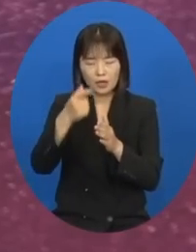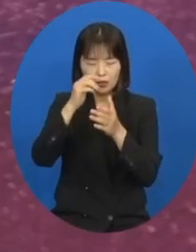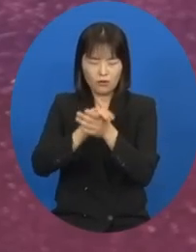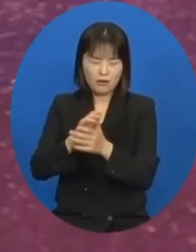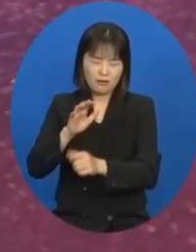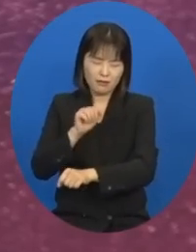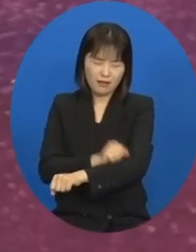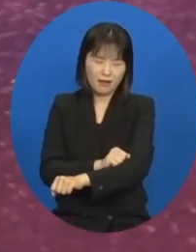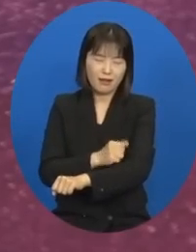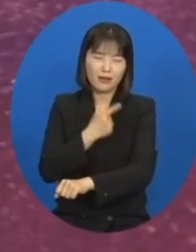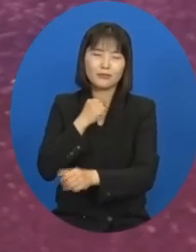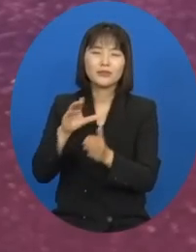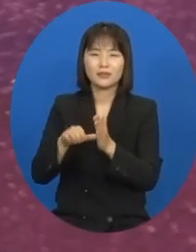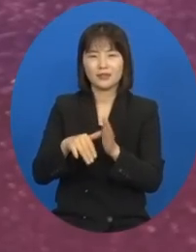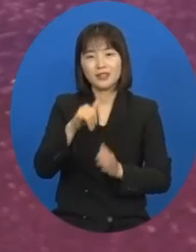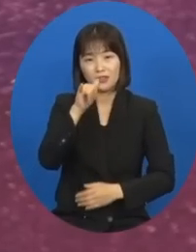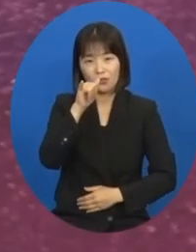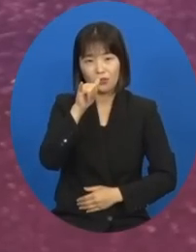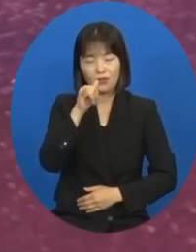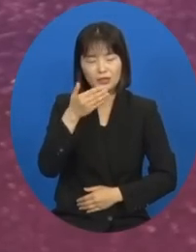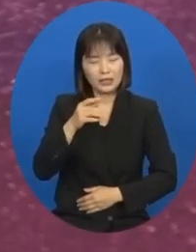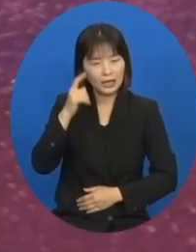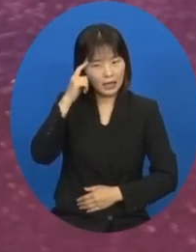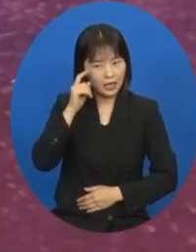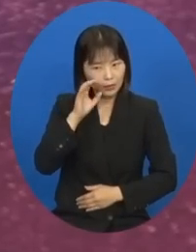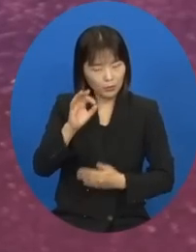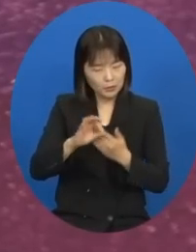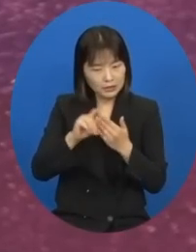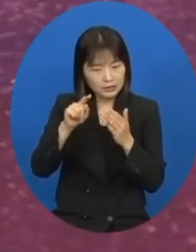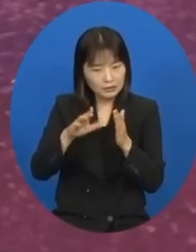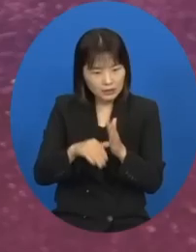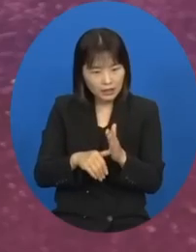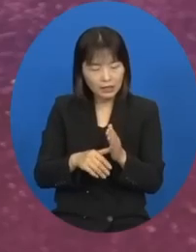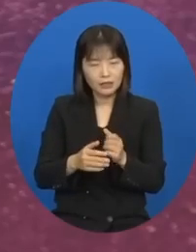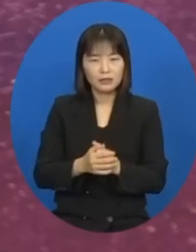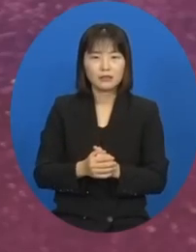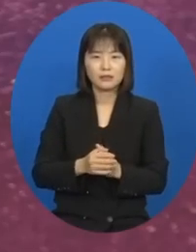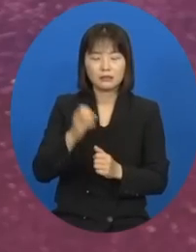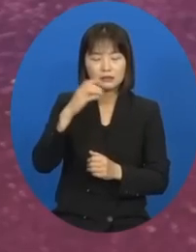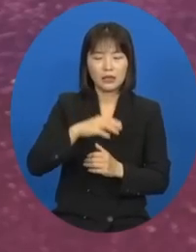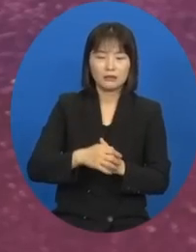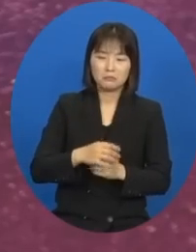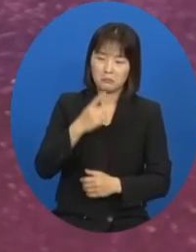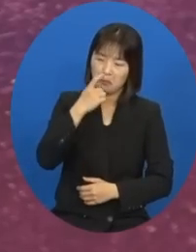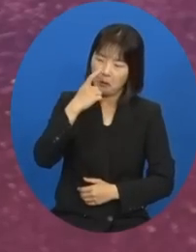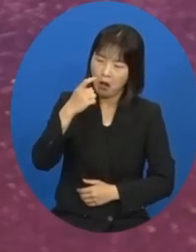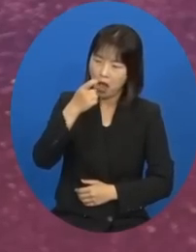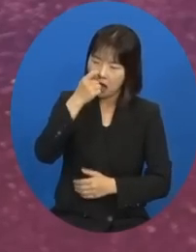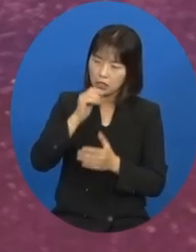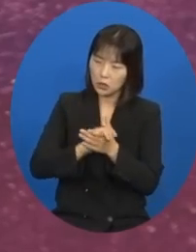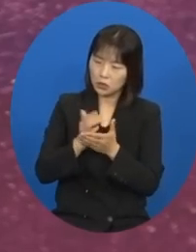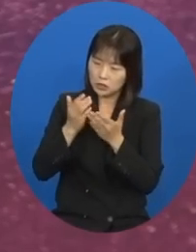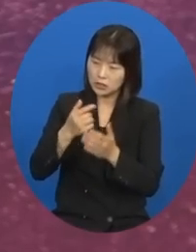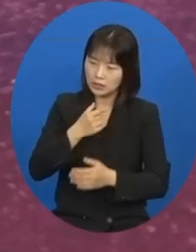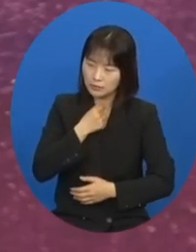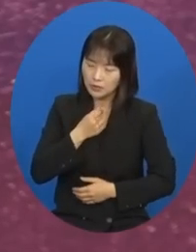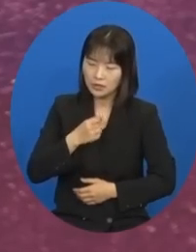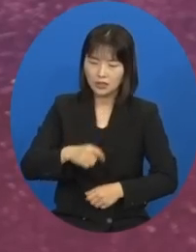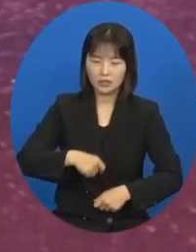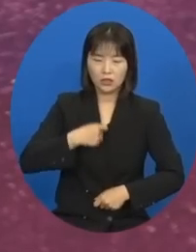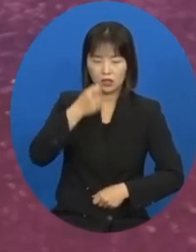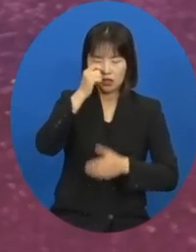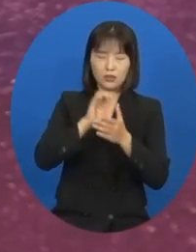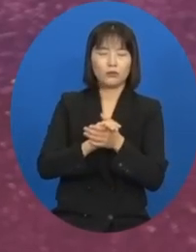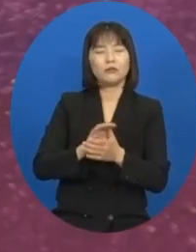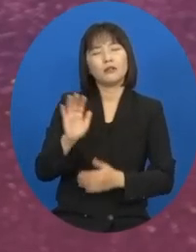잘하고 싶을 때가 있습니다 그런데 생각해보면 그럴 때에는 그냥 그럴듯한 기도를 하고 싶은 것이지 정직한 기도가 아닌